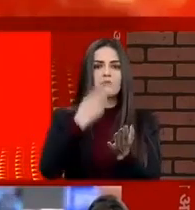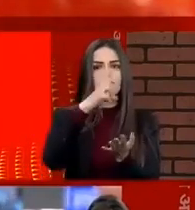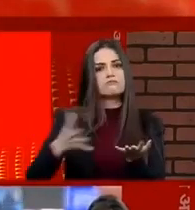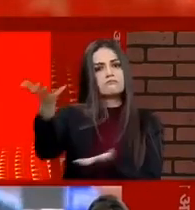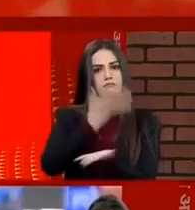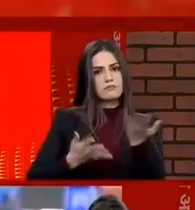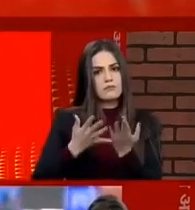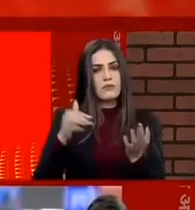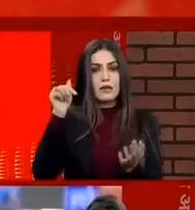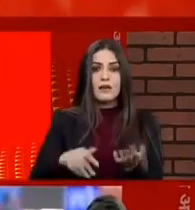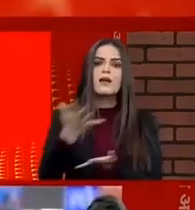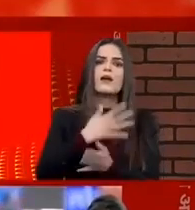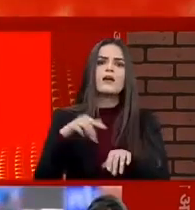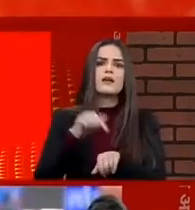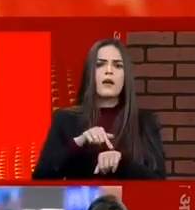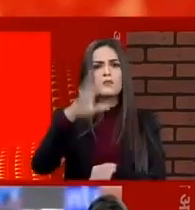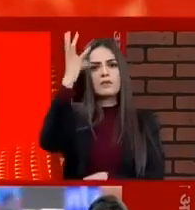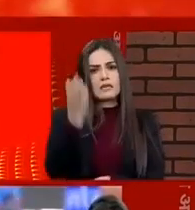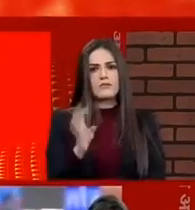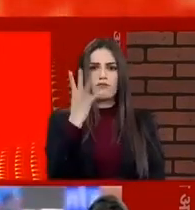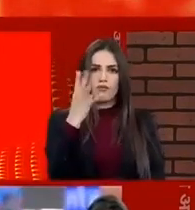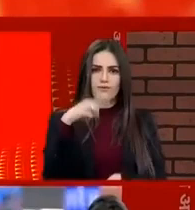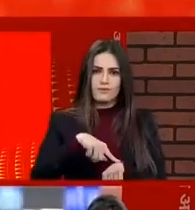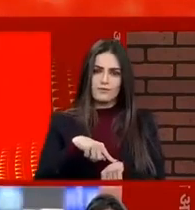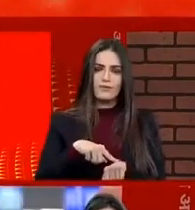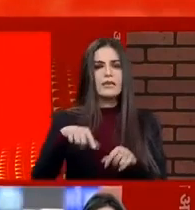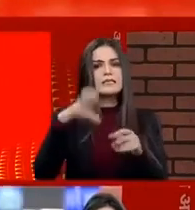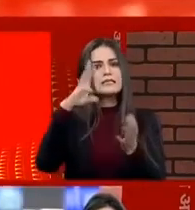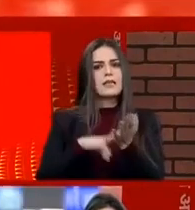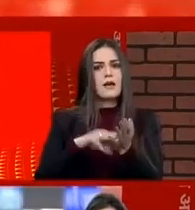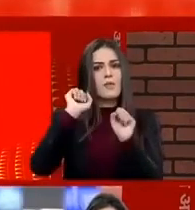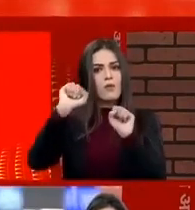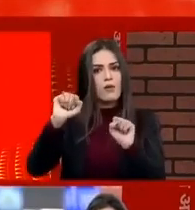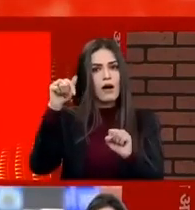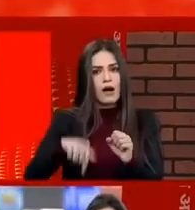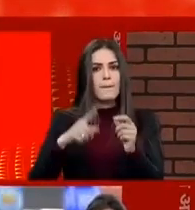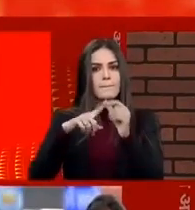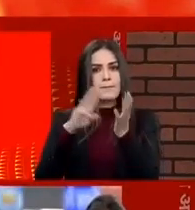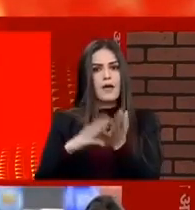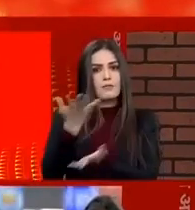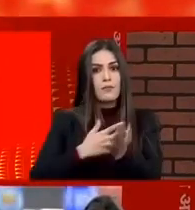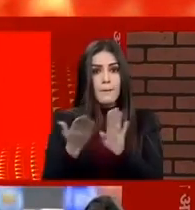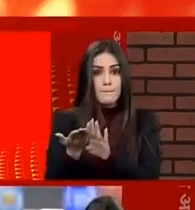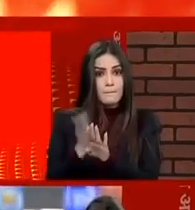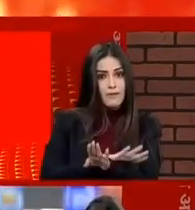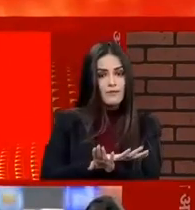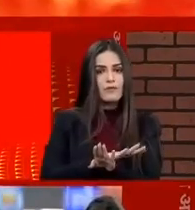करने जा रहे हैं। ये बैठक शाम 4 बजे होगी। मुख्यमंत्रियों के साथ आज पीएम की बैठक से